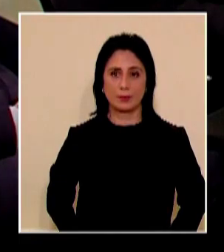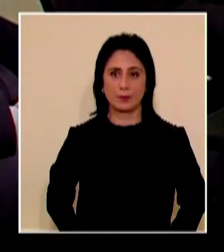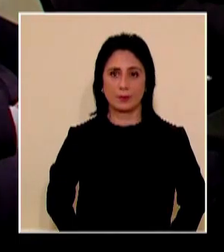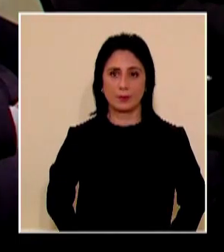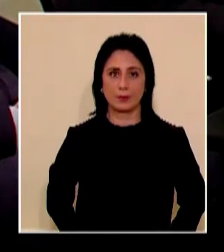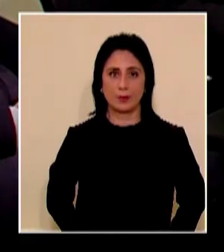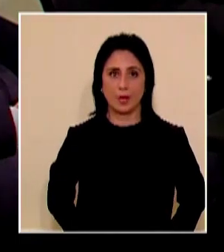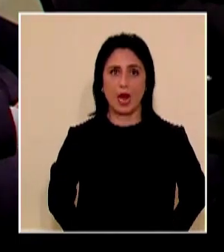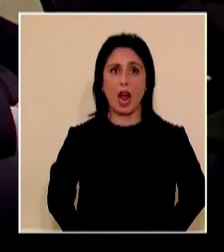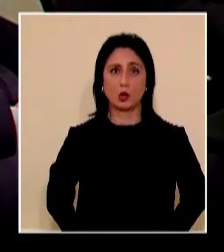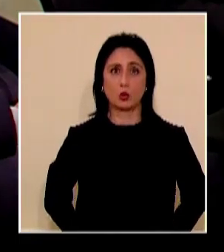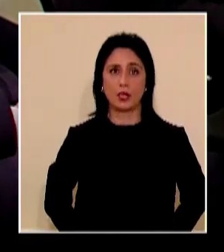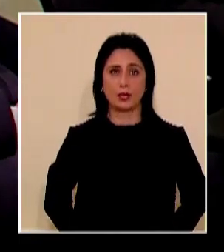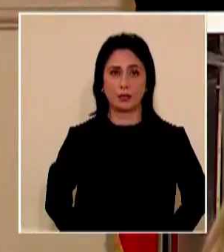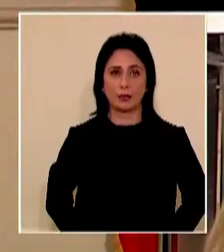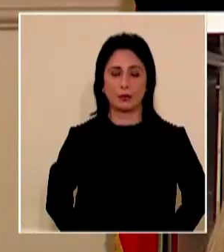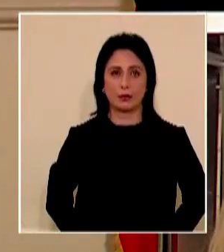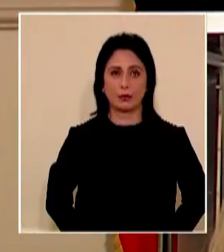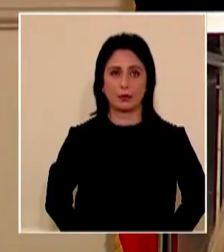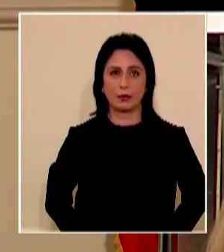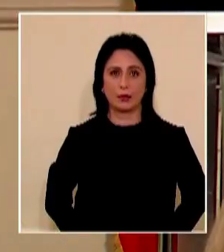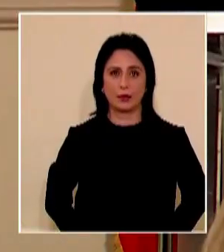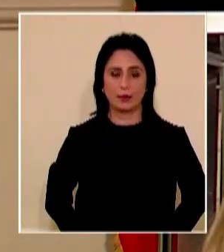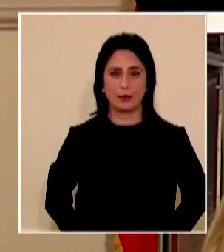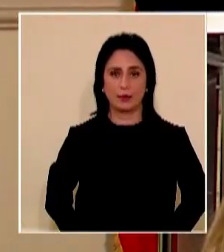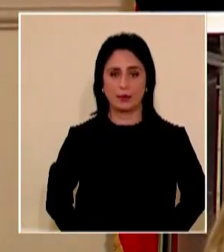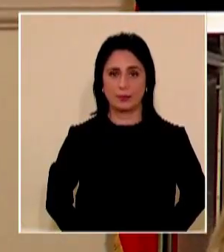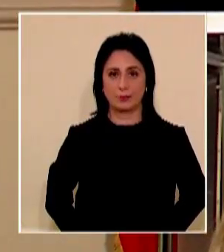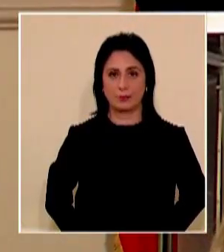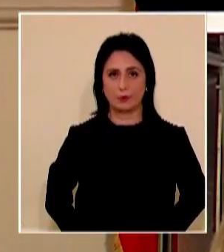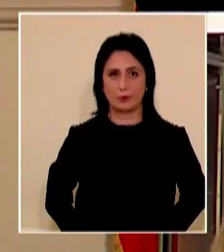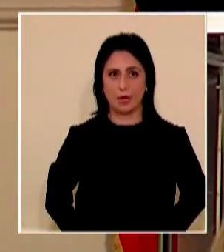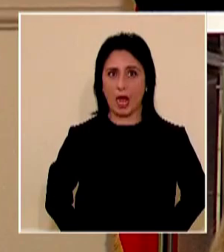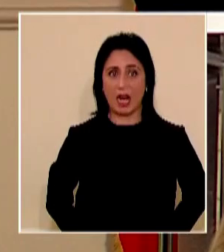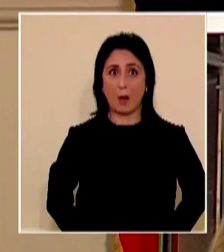podziękować jeszcze raz pani prezydencji, władzom gusińskim za